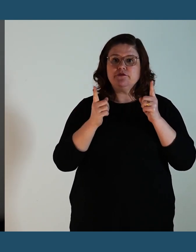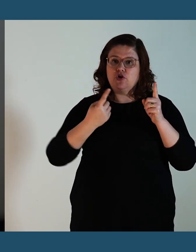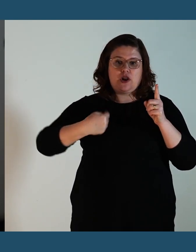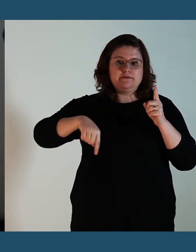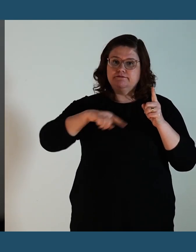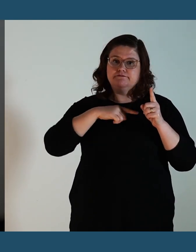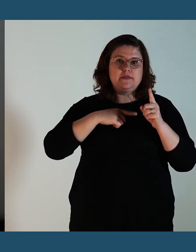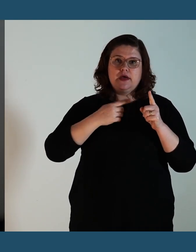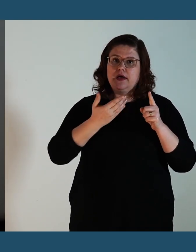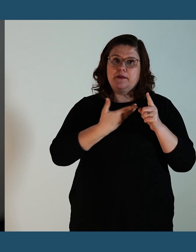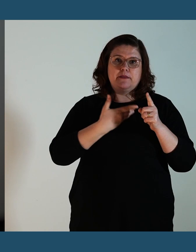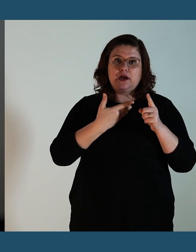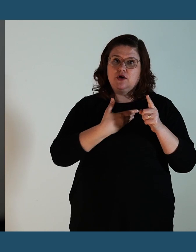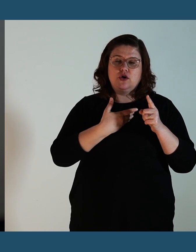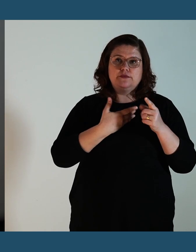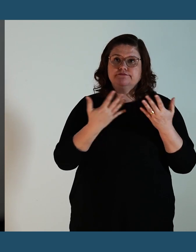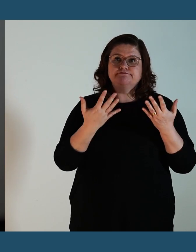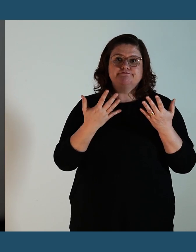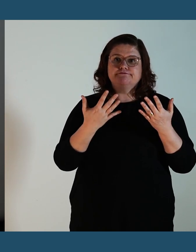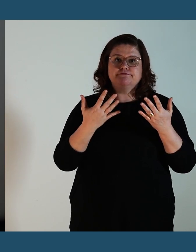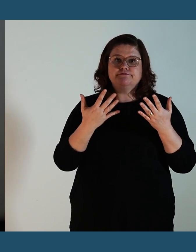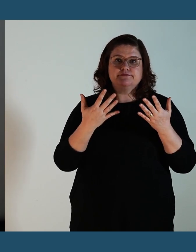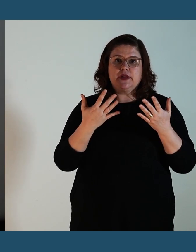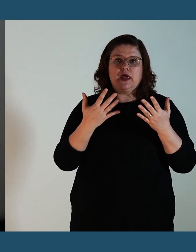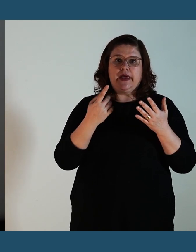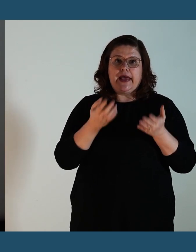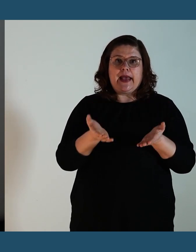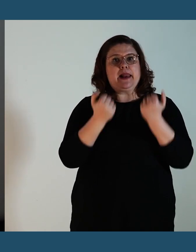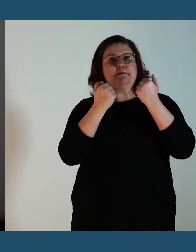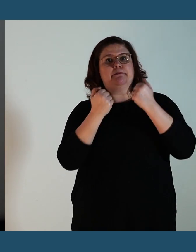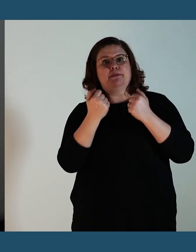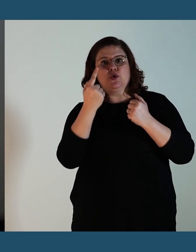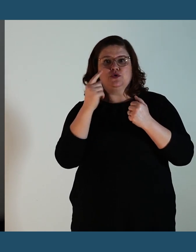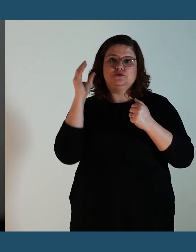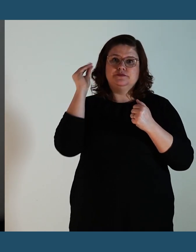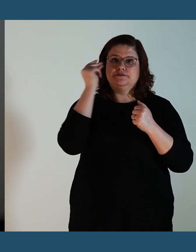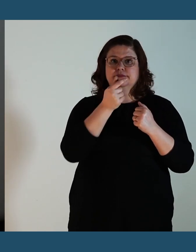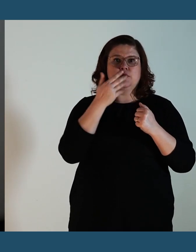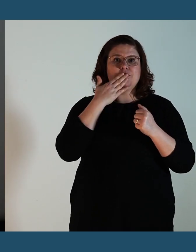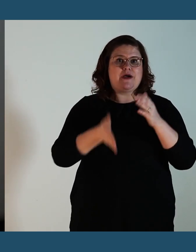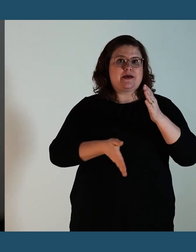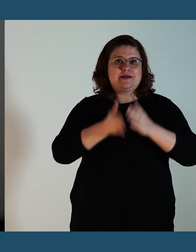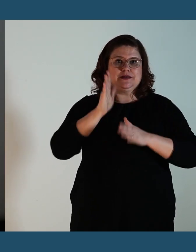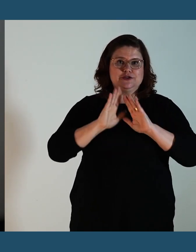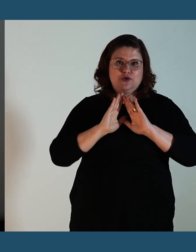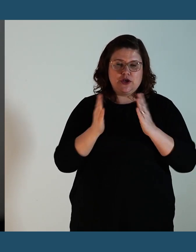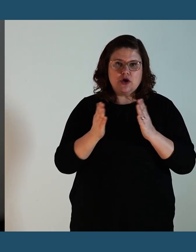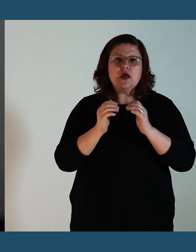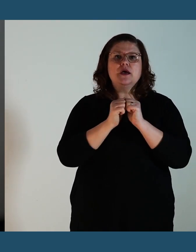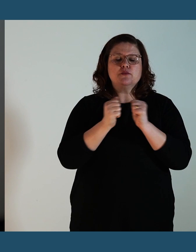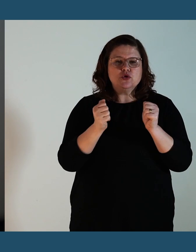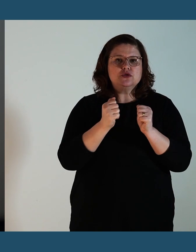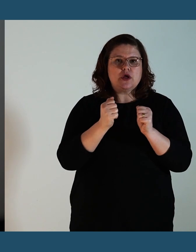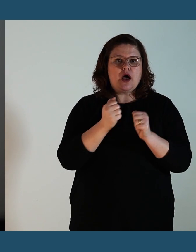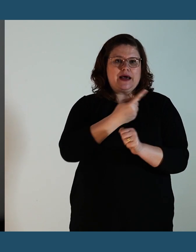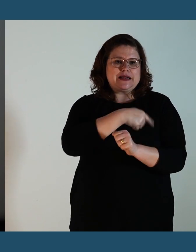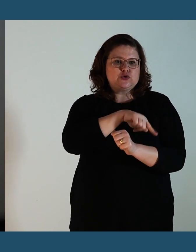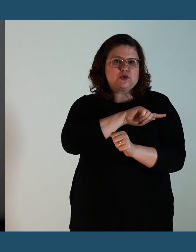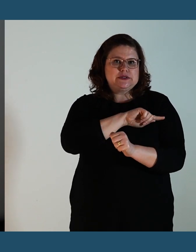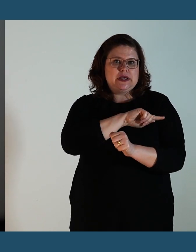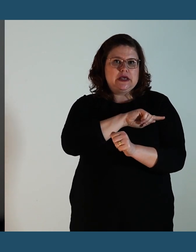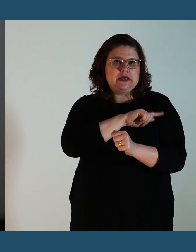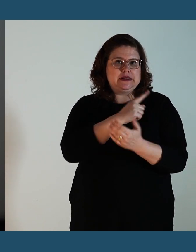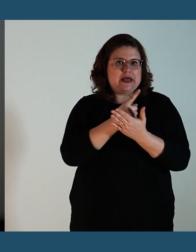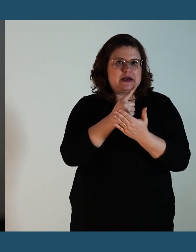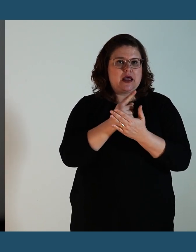niinku ihan super paljon yhtä silver bullettia ehkä löydy tästä paneelista, mutta kyllä se resursointi on tosi tärkeä asia, että